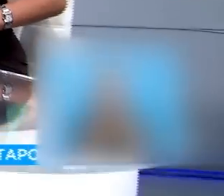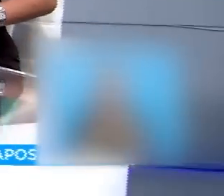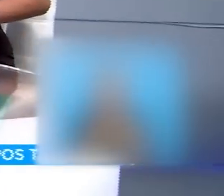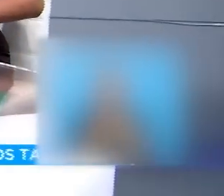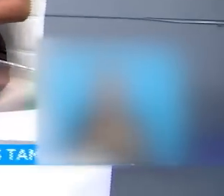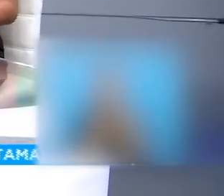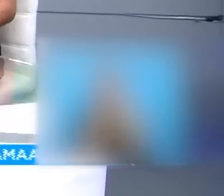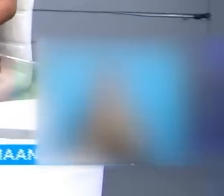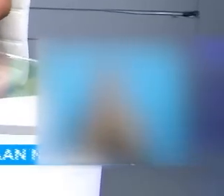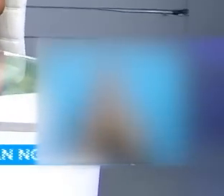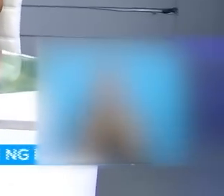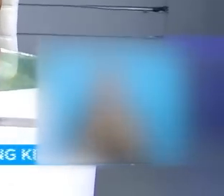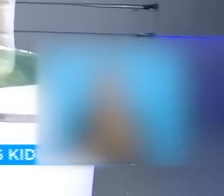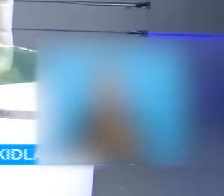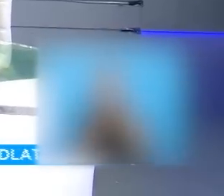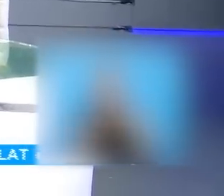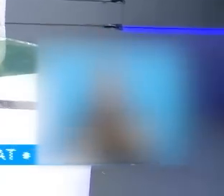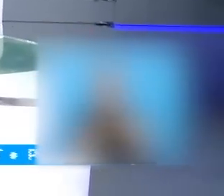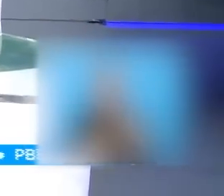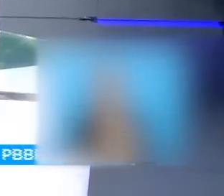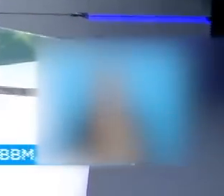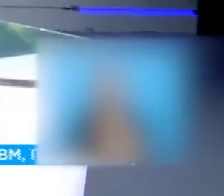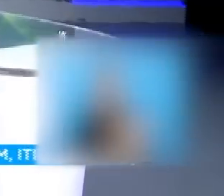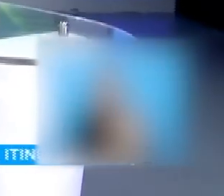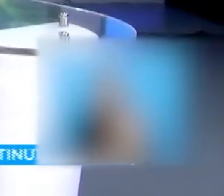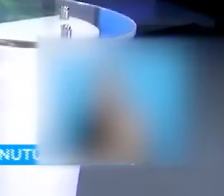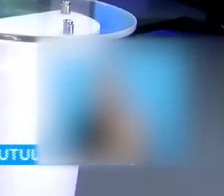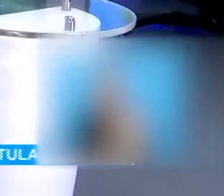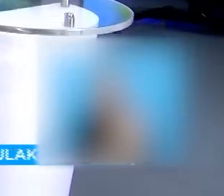paghahatid namin ng balita at impormasyon dito sa Frontline sa umaga.